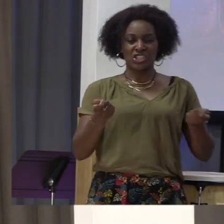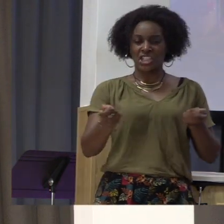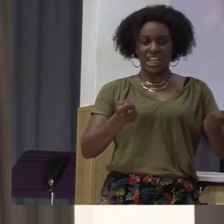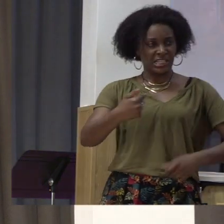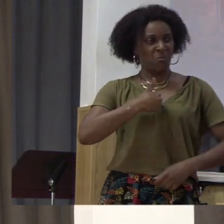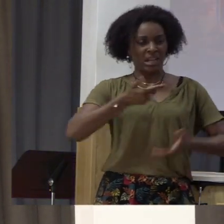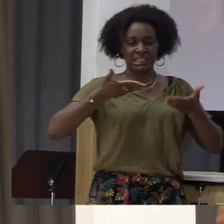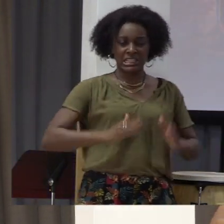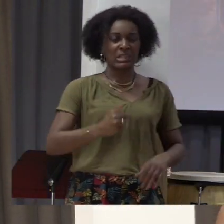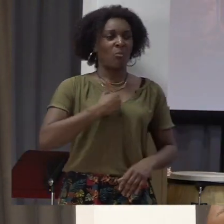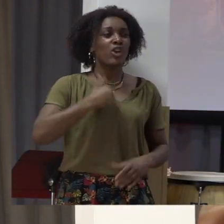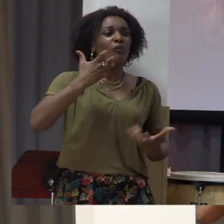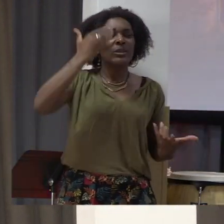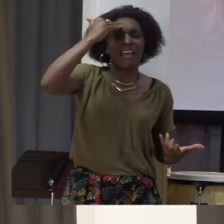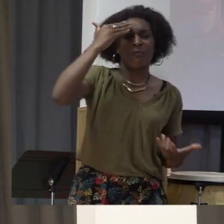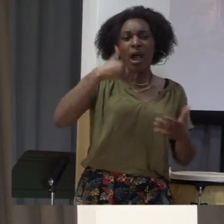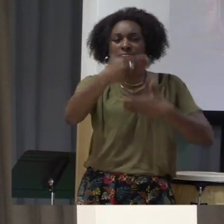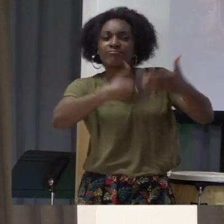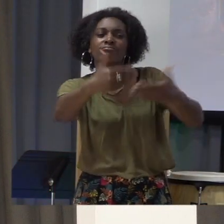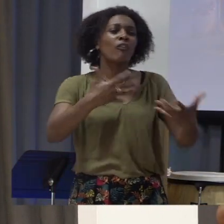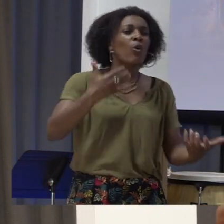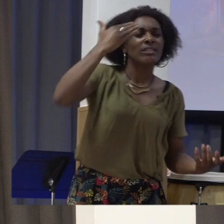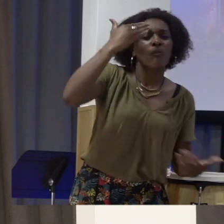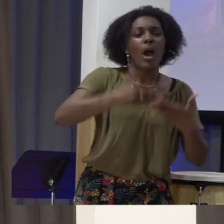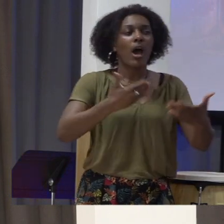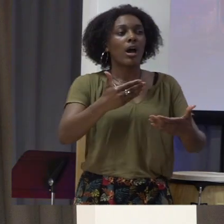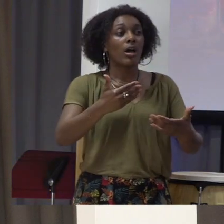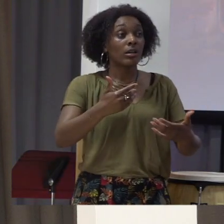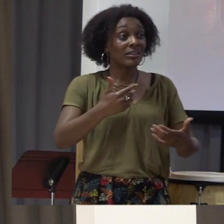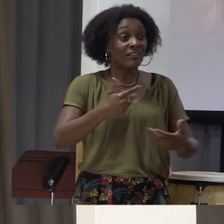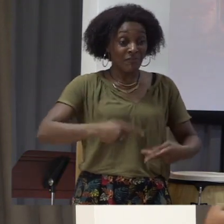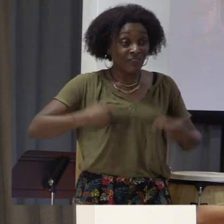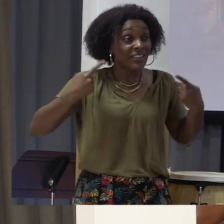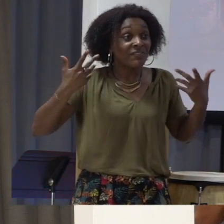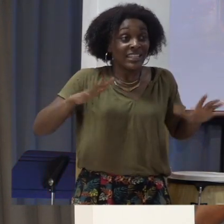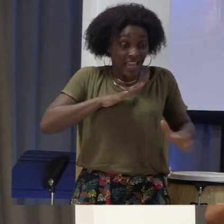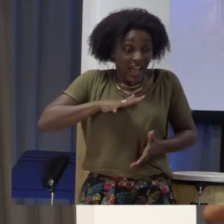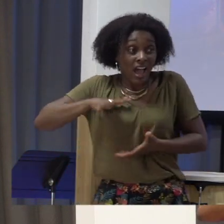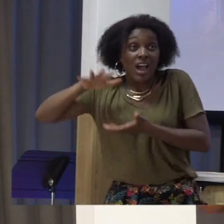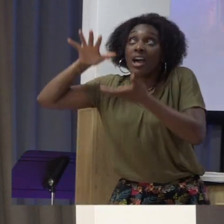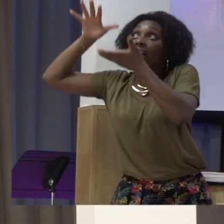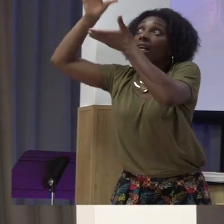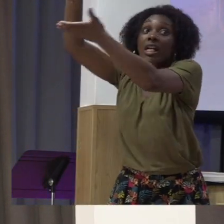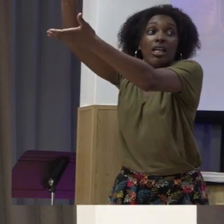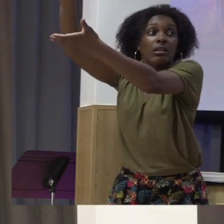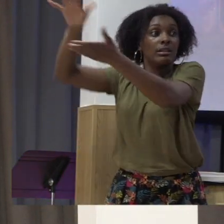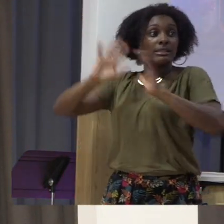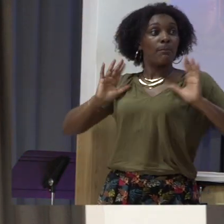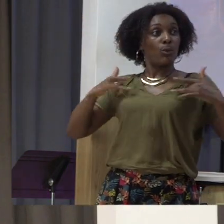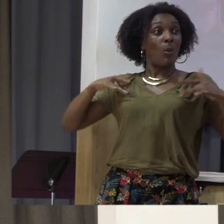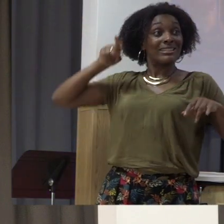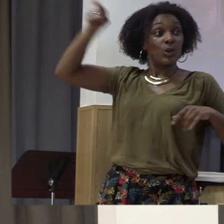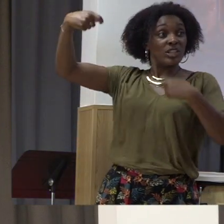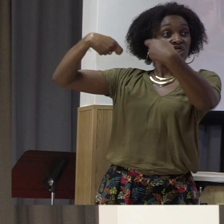se passer. Et donc, à l'idée de se dire, je vais abandonner ma vie, cela crée automatiquement une